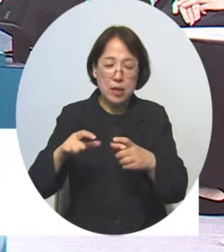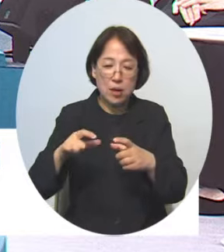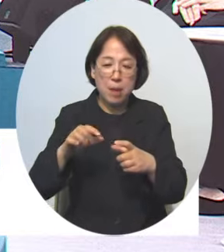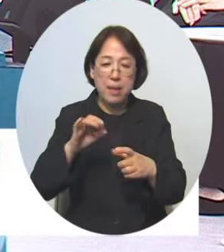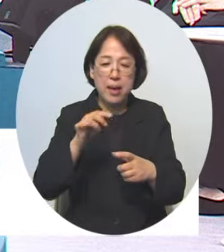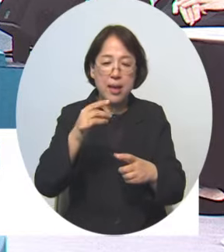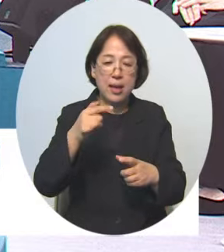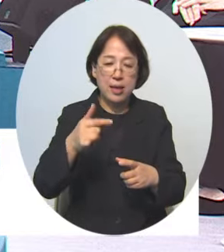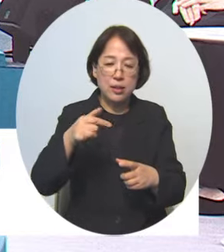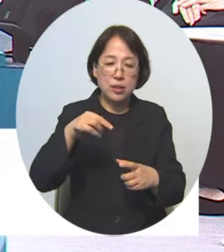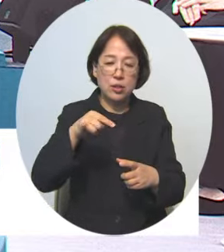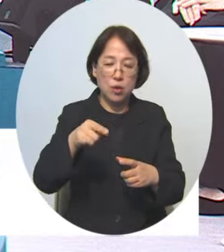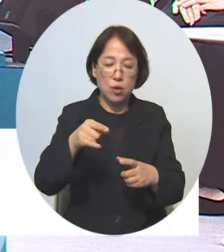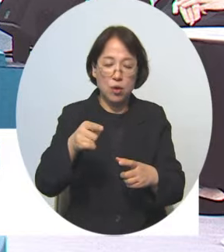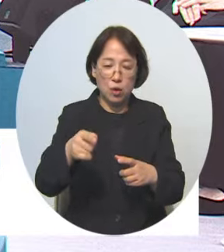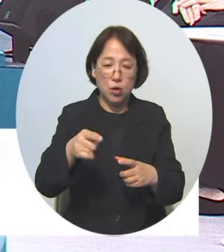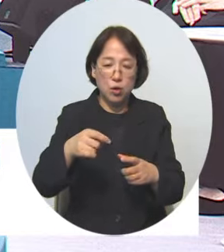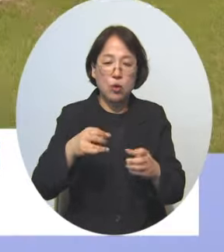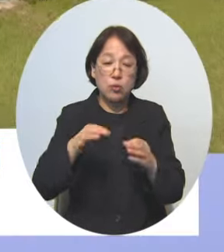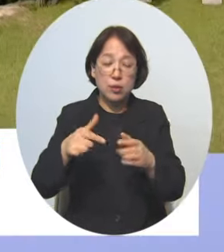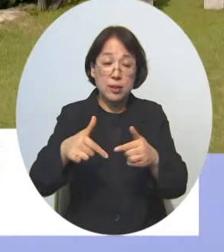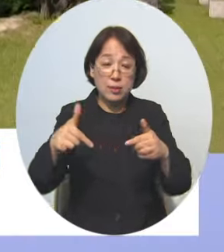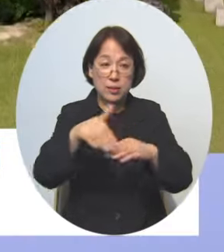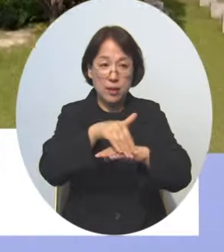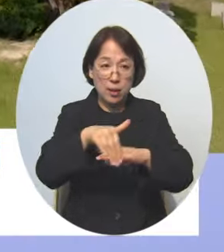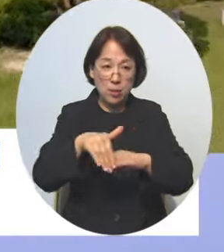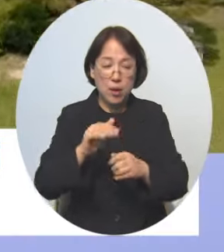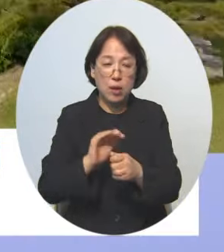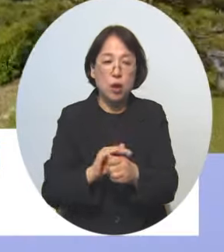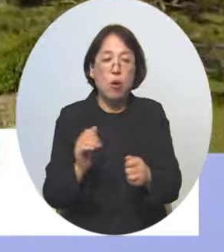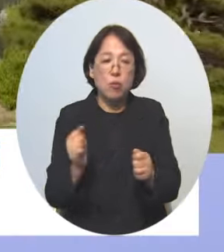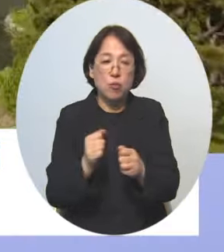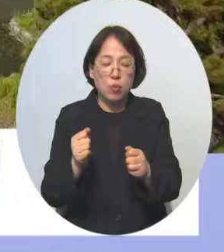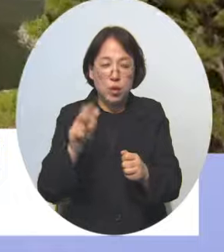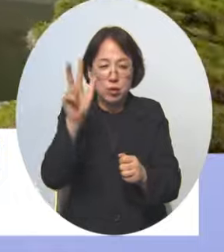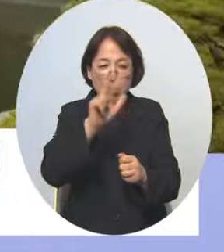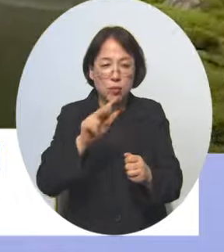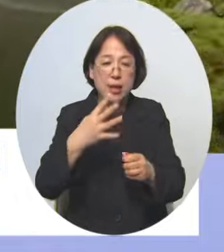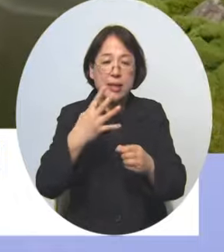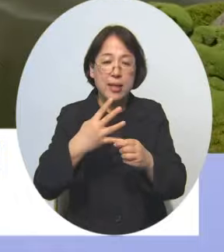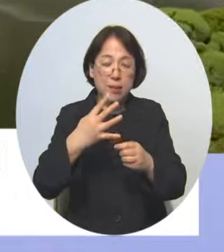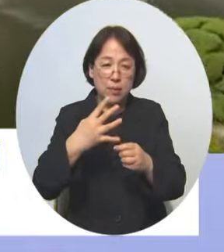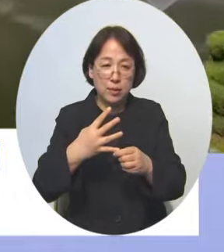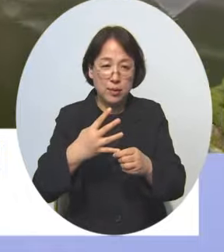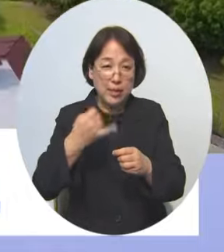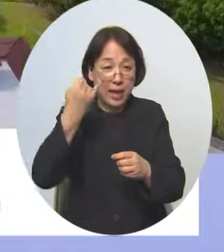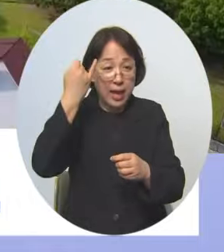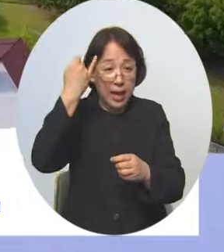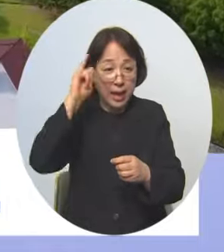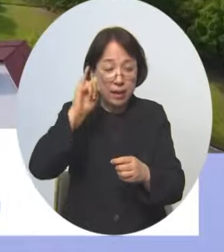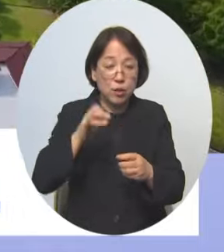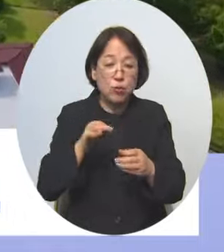늘리겠다는 구상입니다. 이 경상북도에 전국에서 네 번째로 엔젤 투자 허브를 설치하고 또